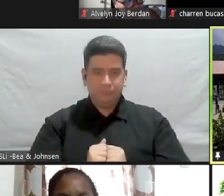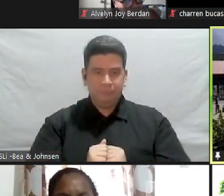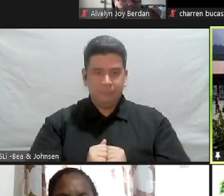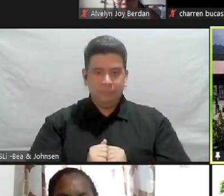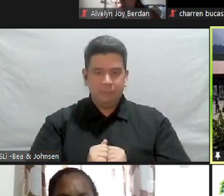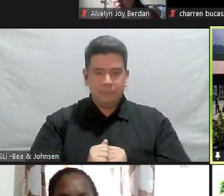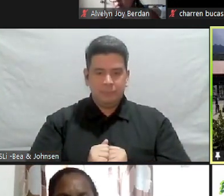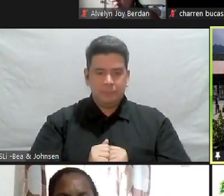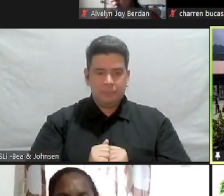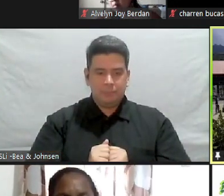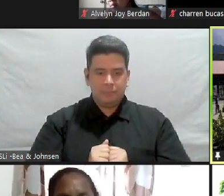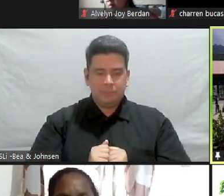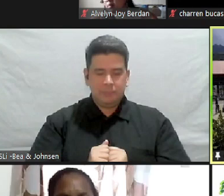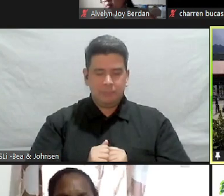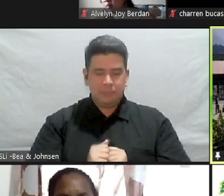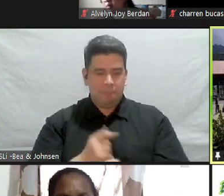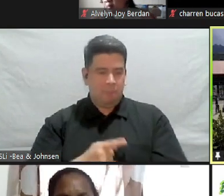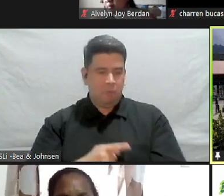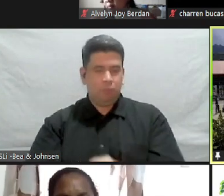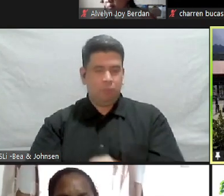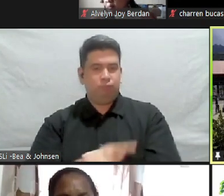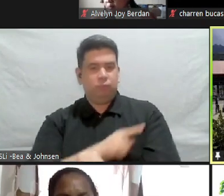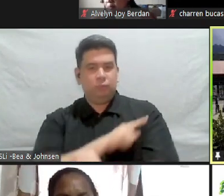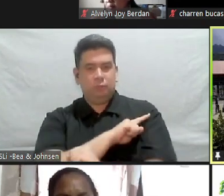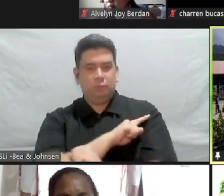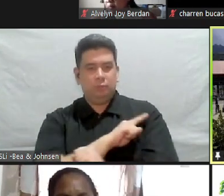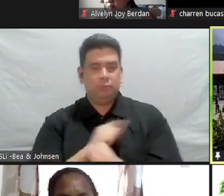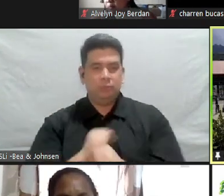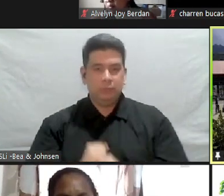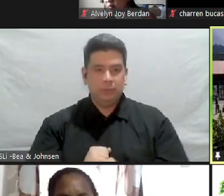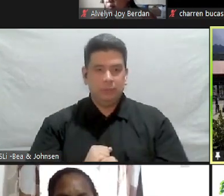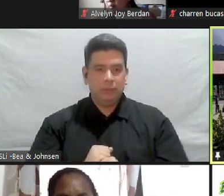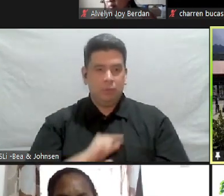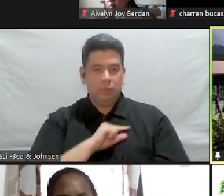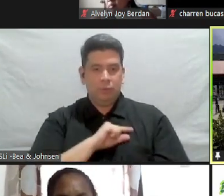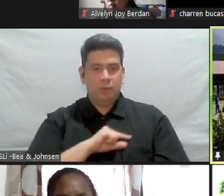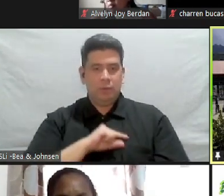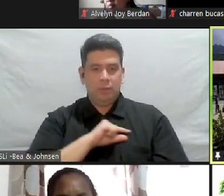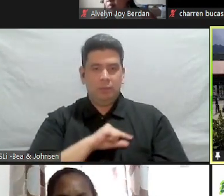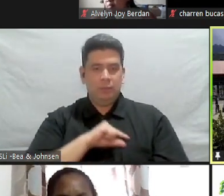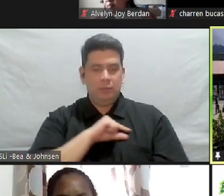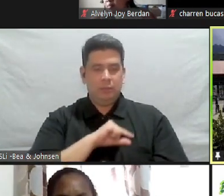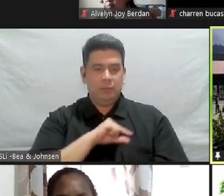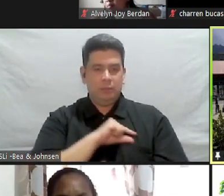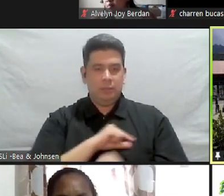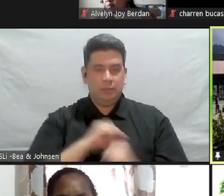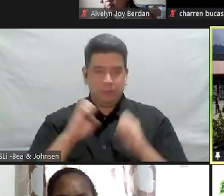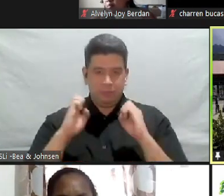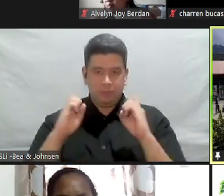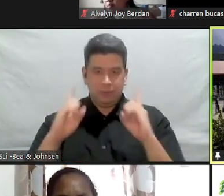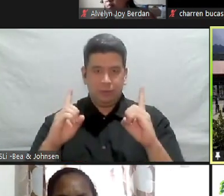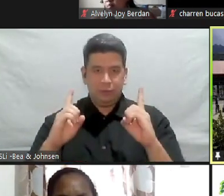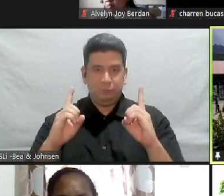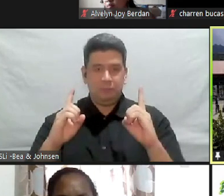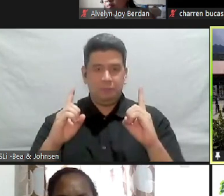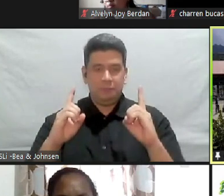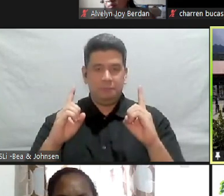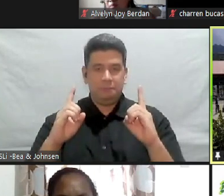Nagiging emancipatory, nagbibigay ng kalidad na edukasyon ng ating eskwelahan. So, mabuhay po kayo